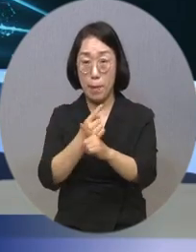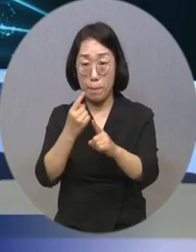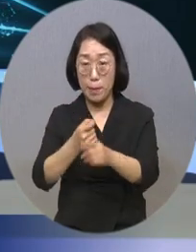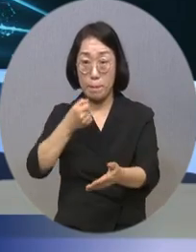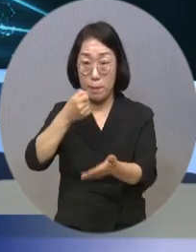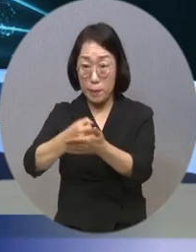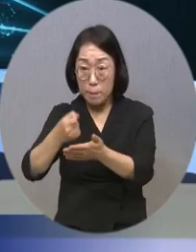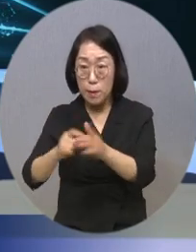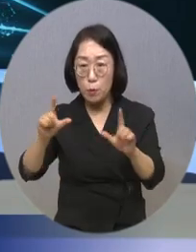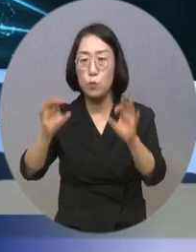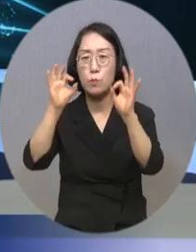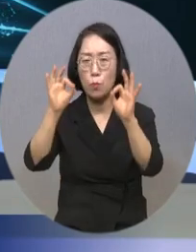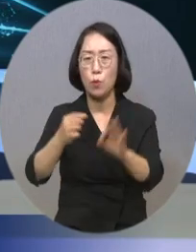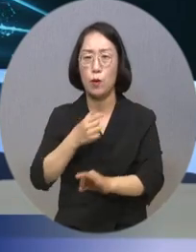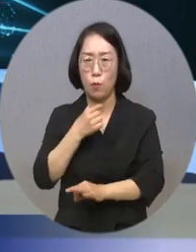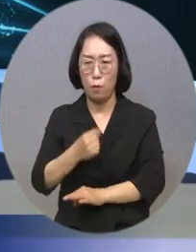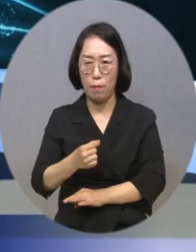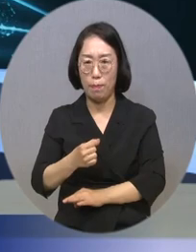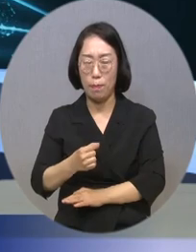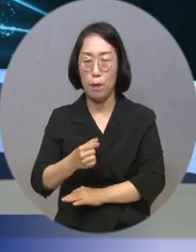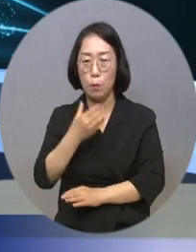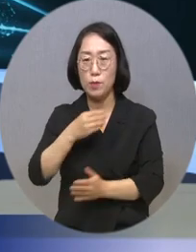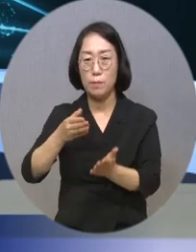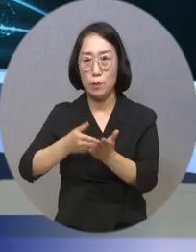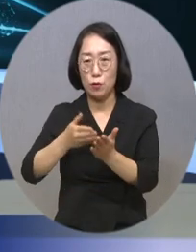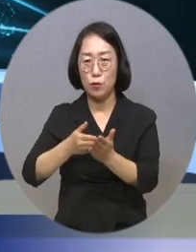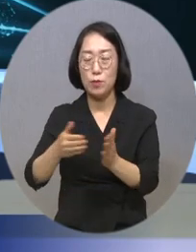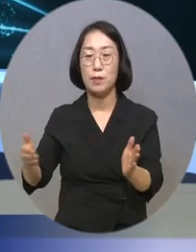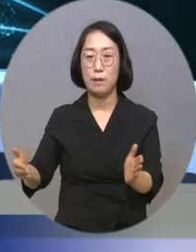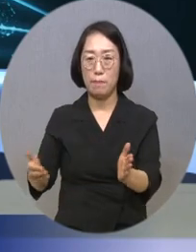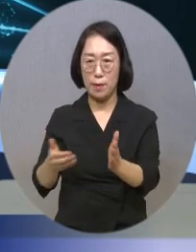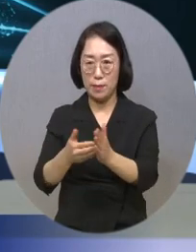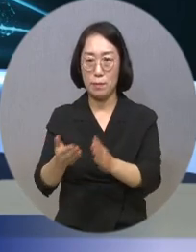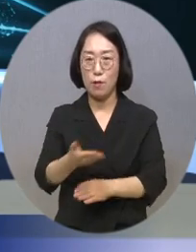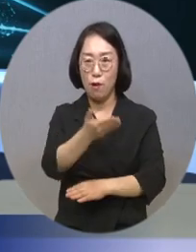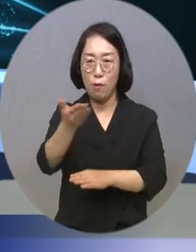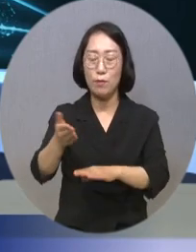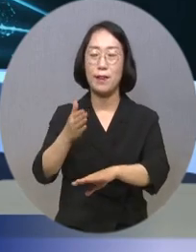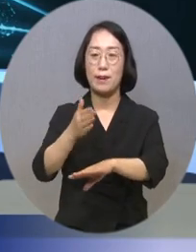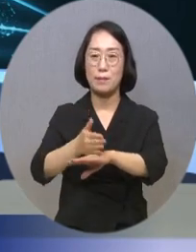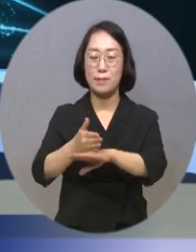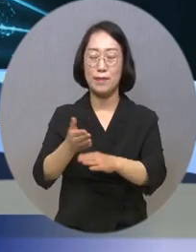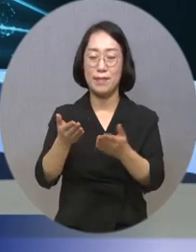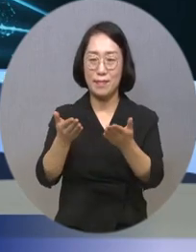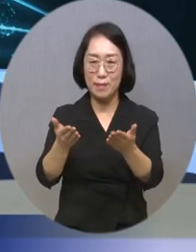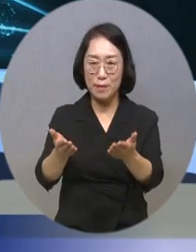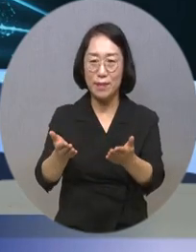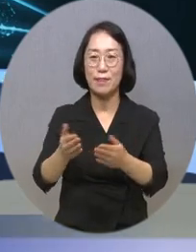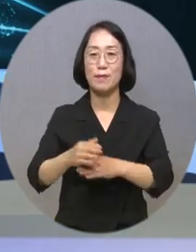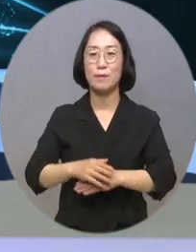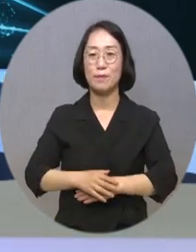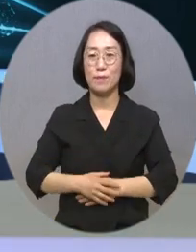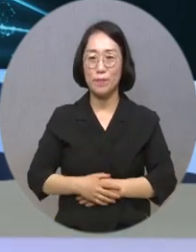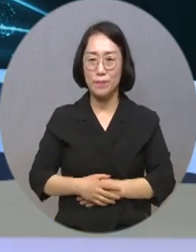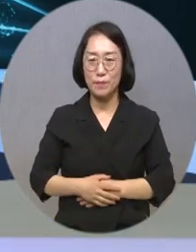의지가 필요하겠습니다. 이상 복지TV 뉴스를 마칩니다. 시청해주신 여러분 고맙습니다.